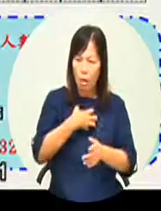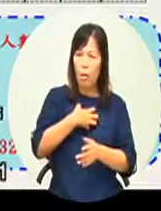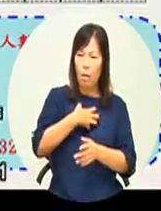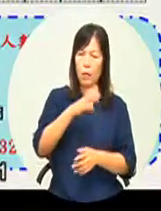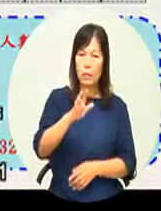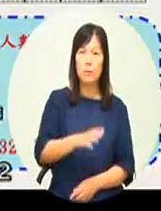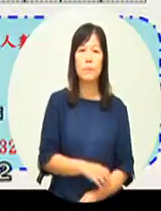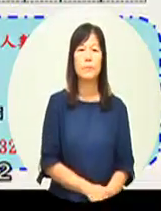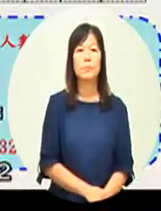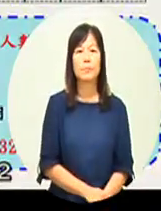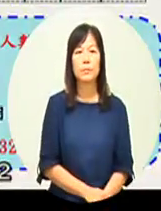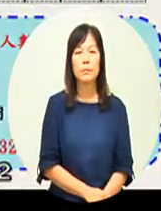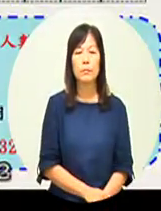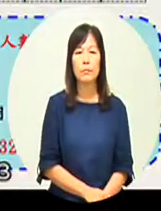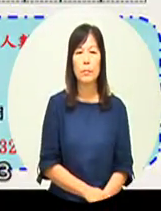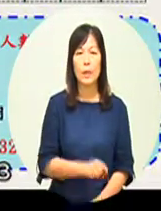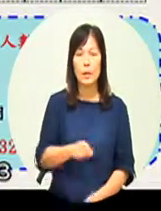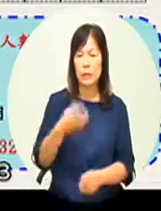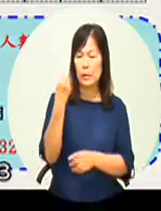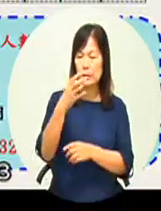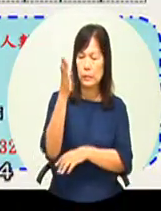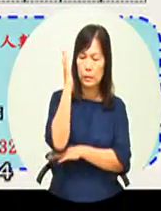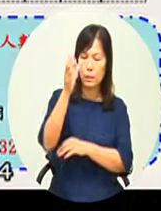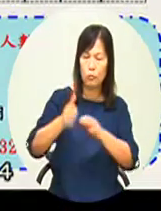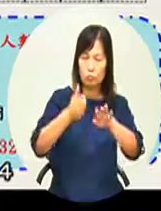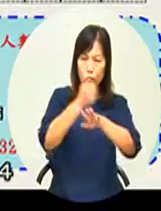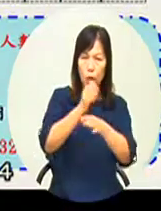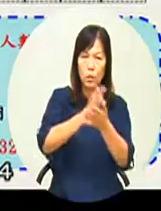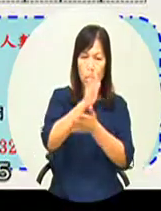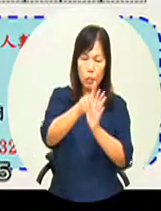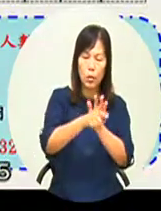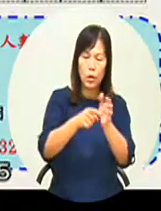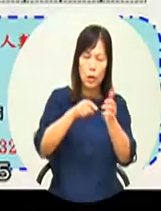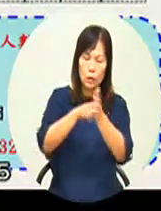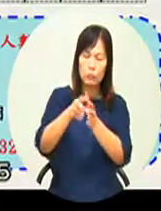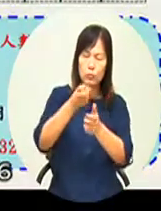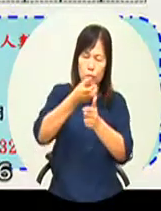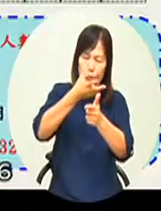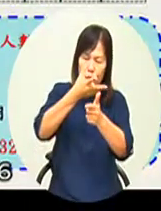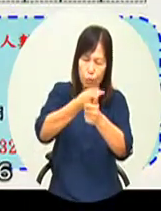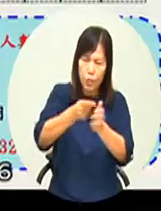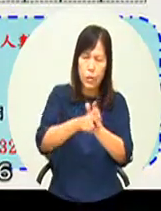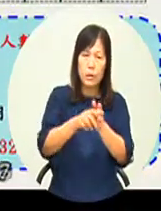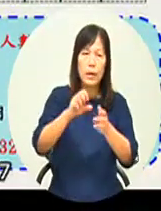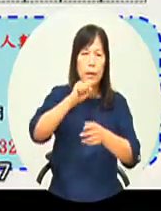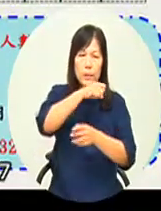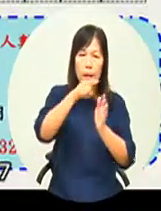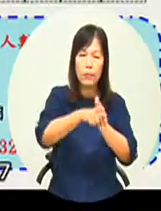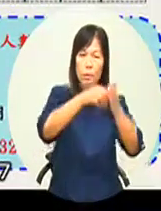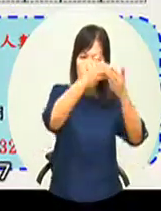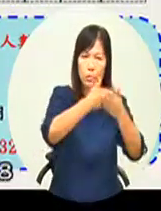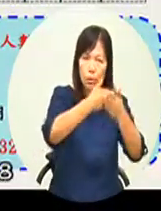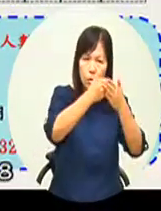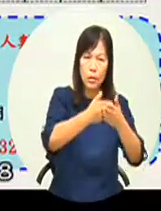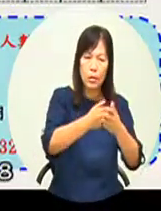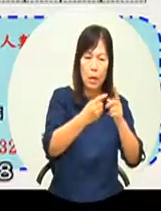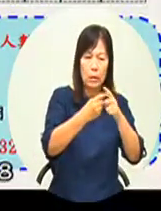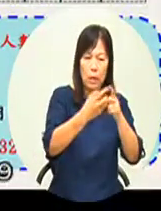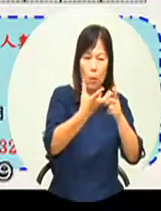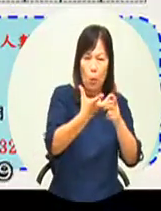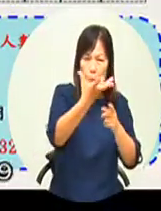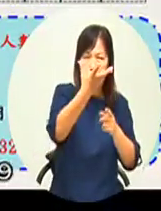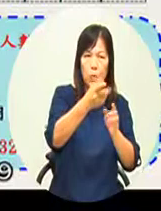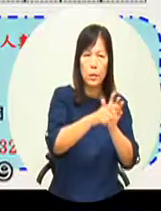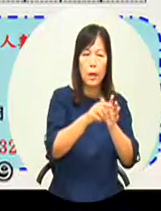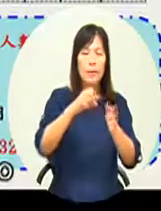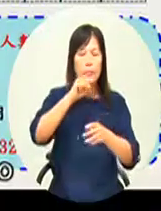那其实现在新政府上任之后，一直传出说台湾的陆客观光客太多了。那